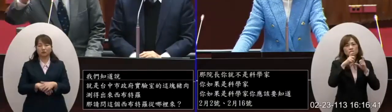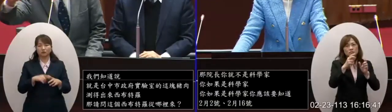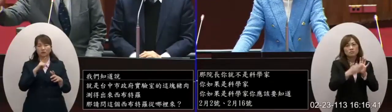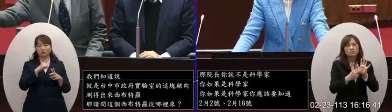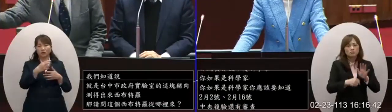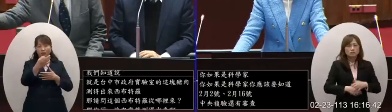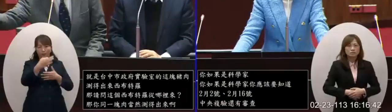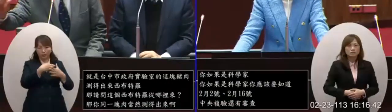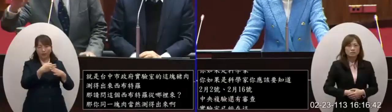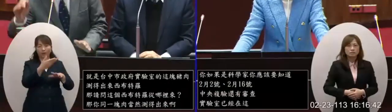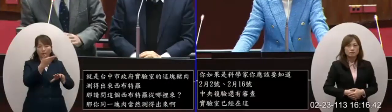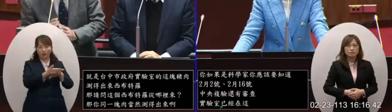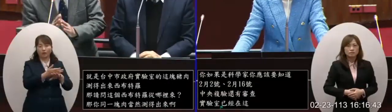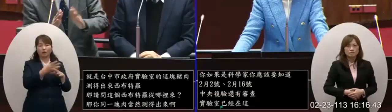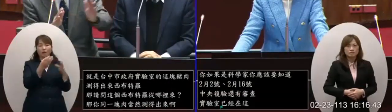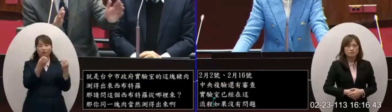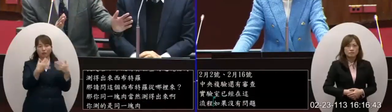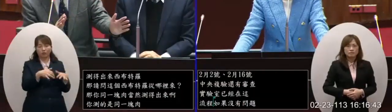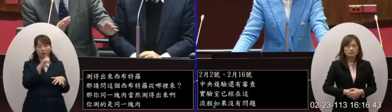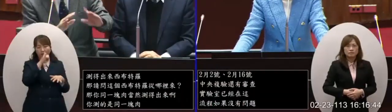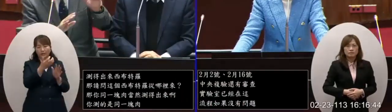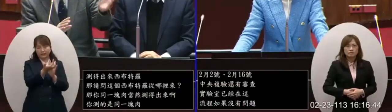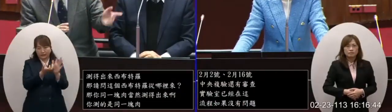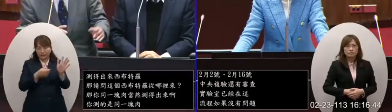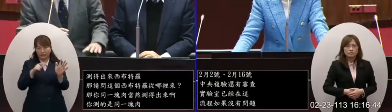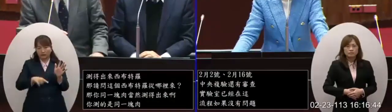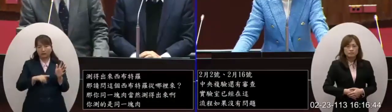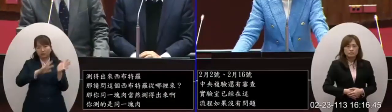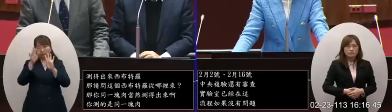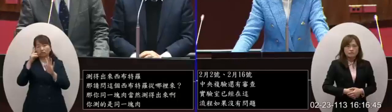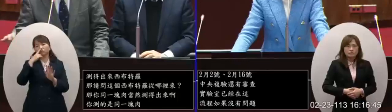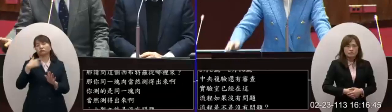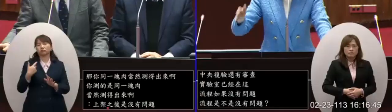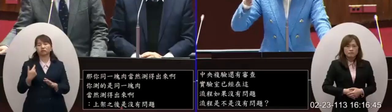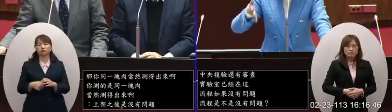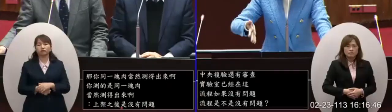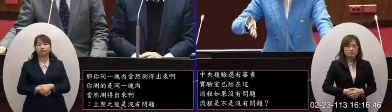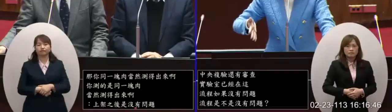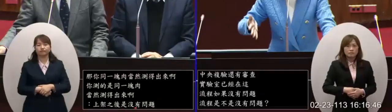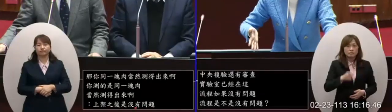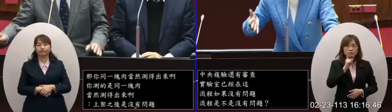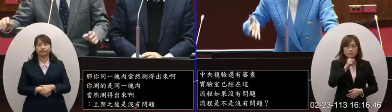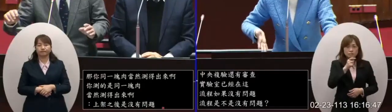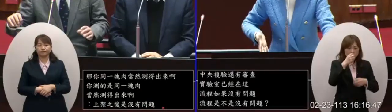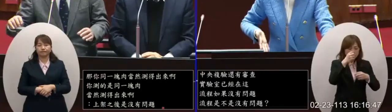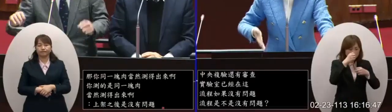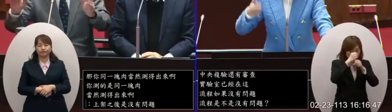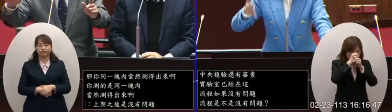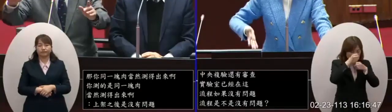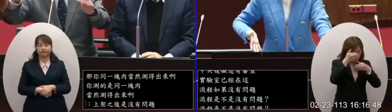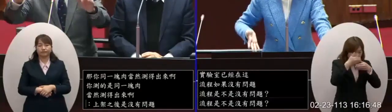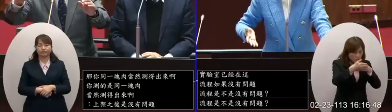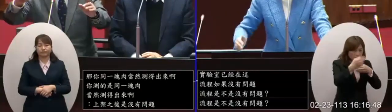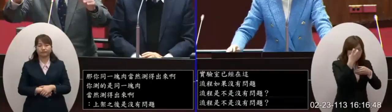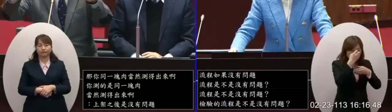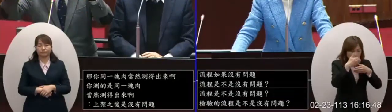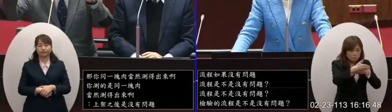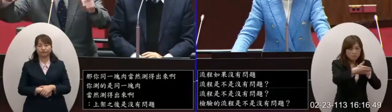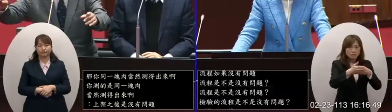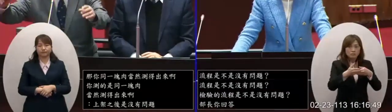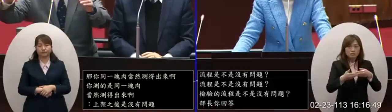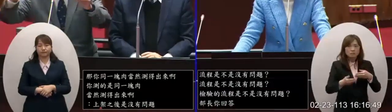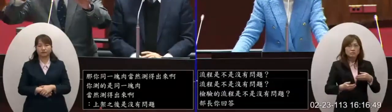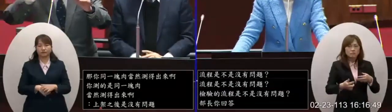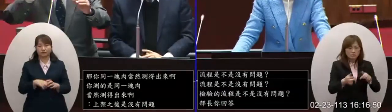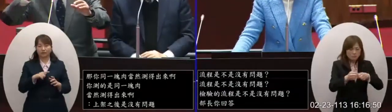之后是没有问题，但那个上架之前呢，我们不知道。 对， 你说检验的流程没有问题，我在问你实验室的检验